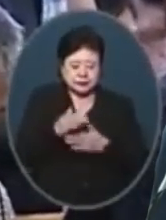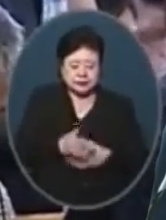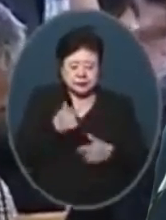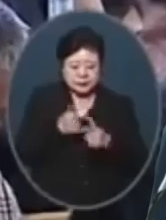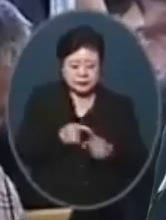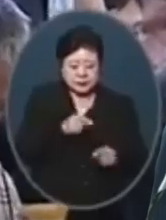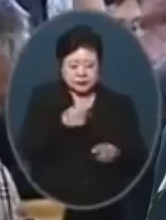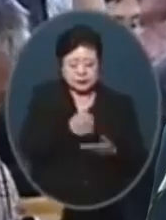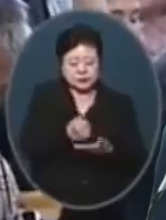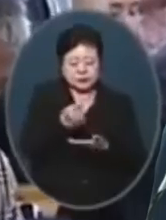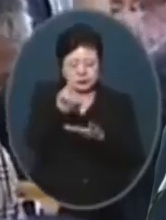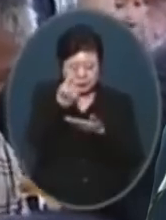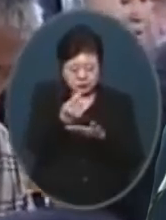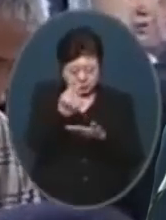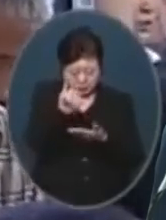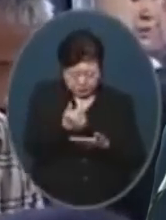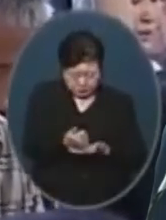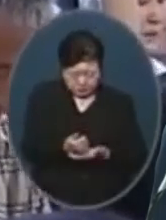예수님을 구주로 모십니다.